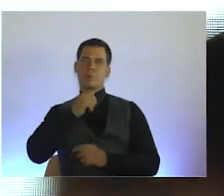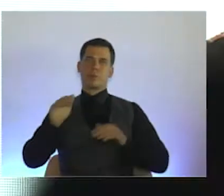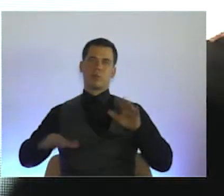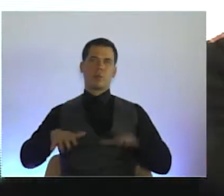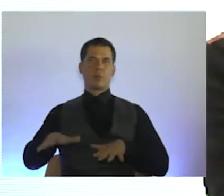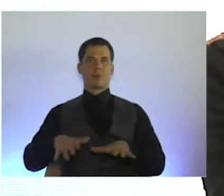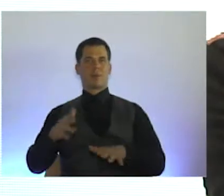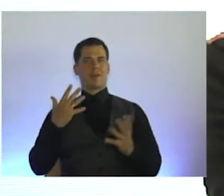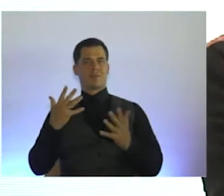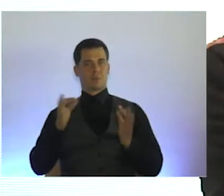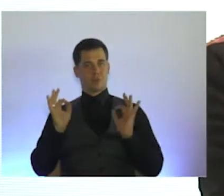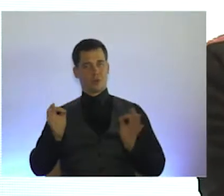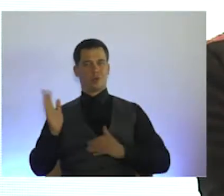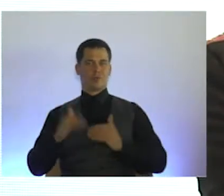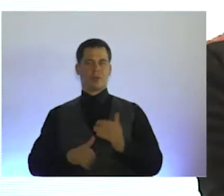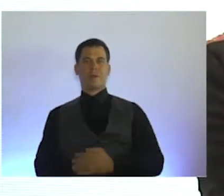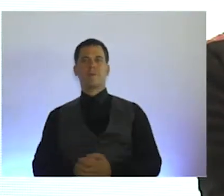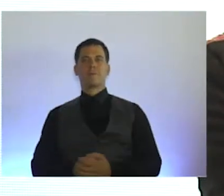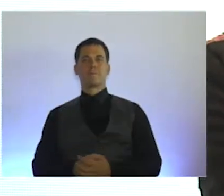uczenie się na własnym doświadczeniu.